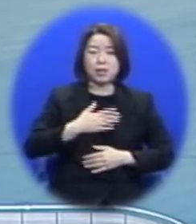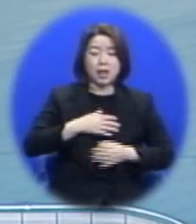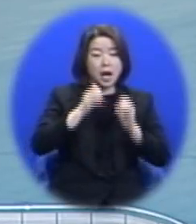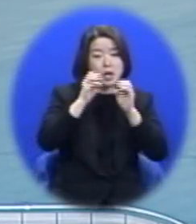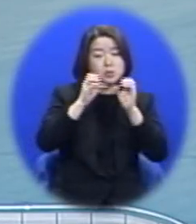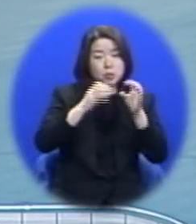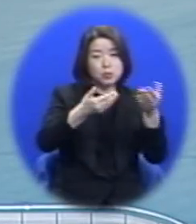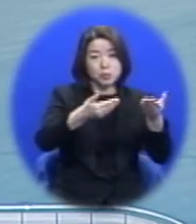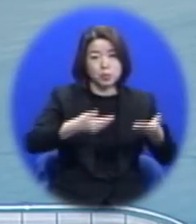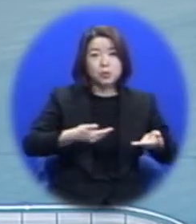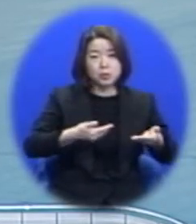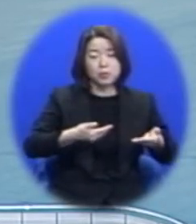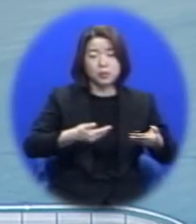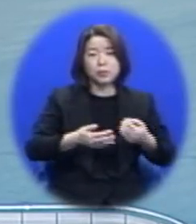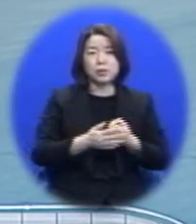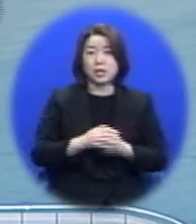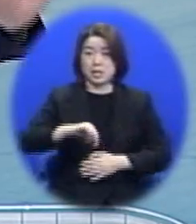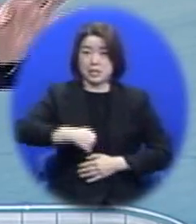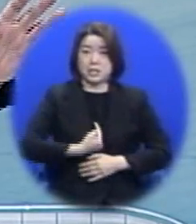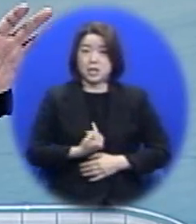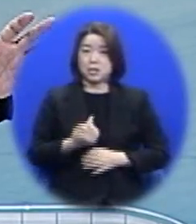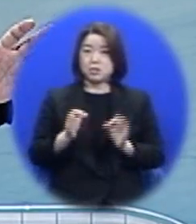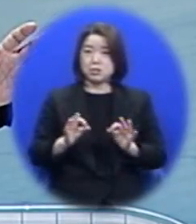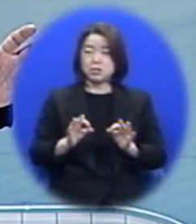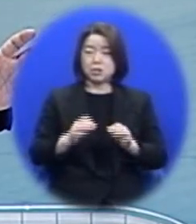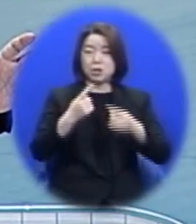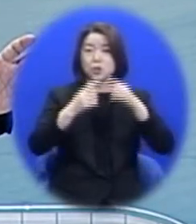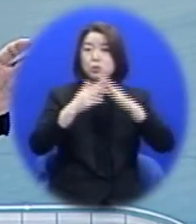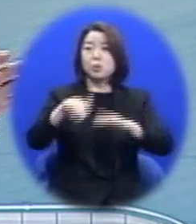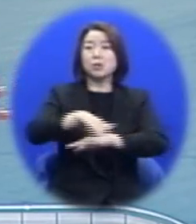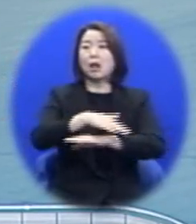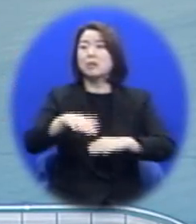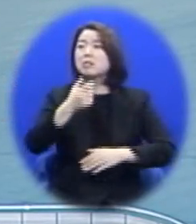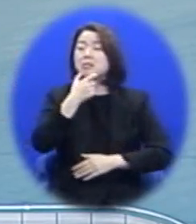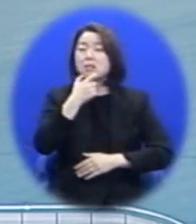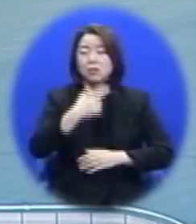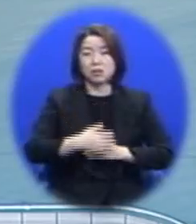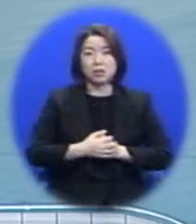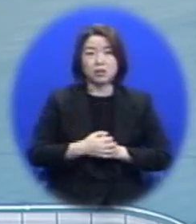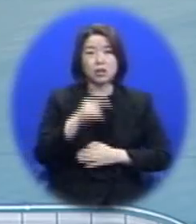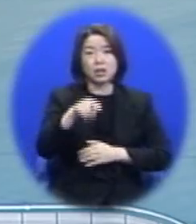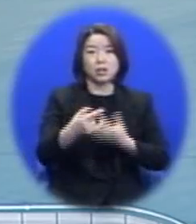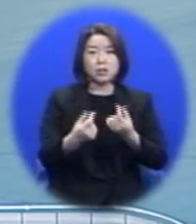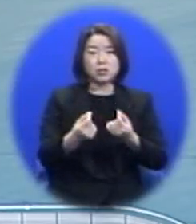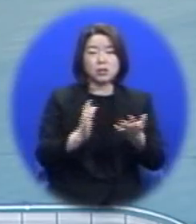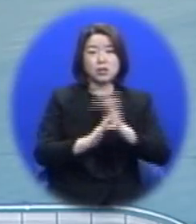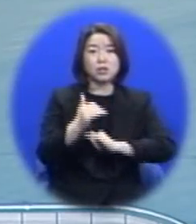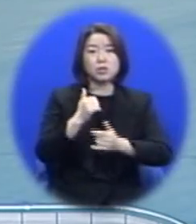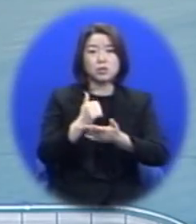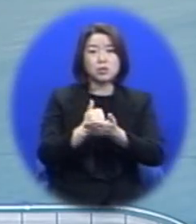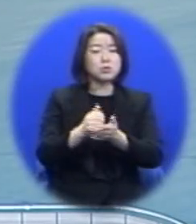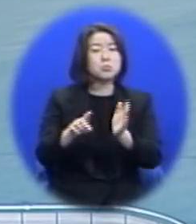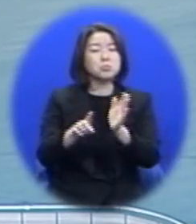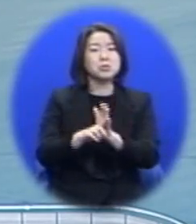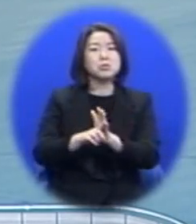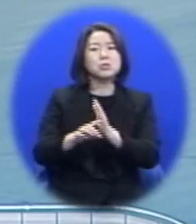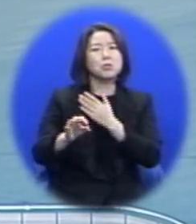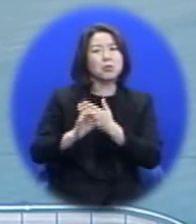전도해놓고 자기는 이제 교회 다니기 싫다. 그렇게